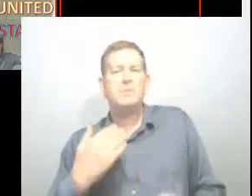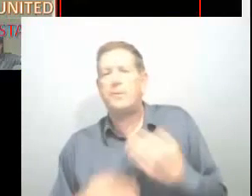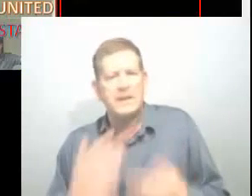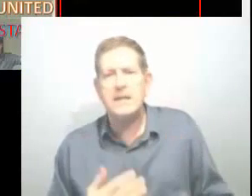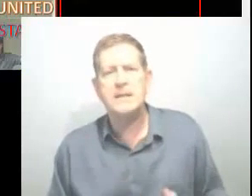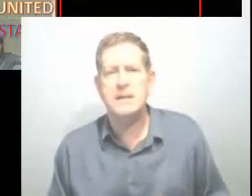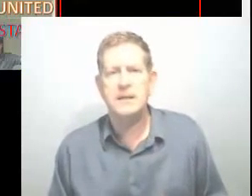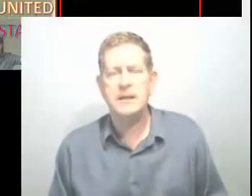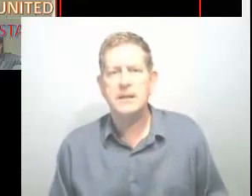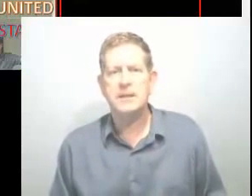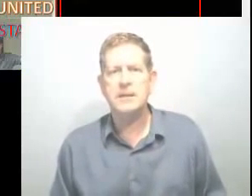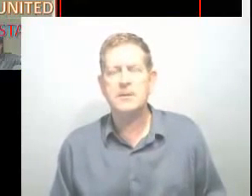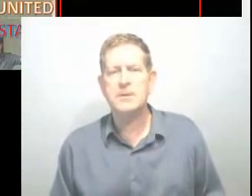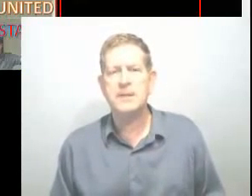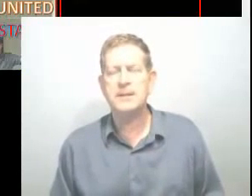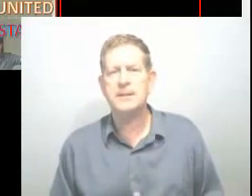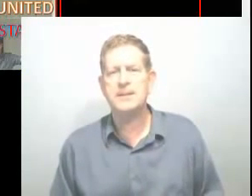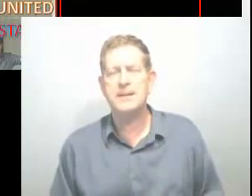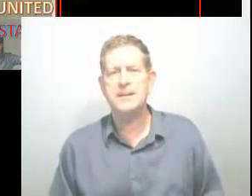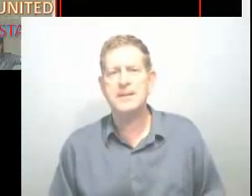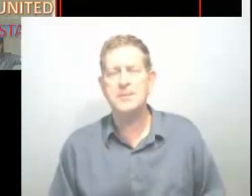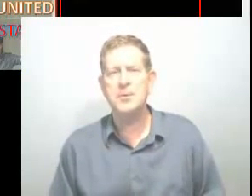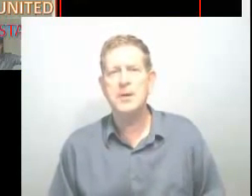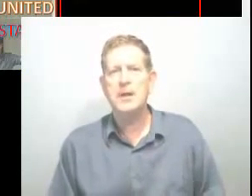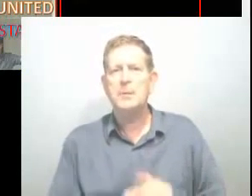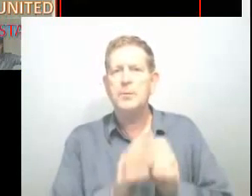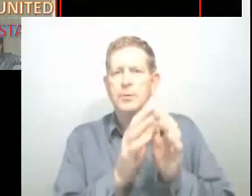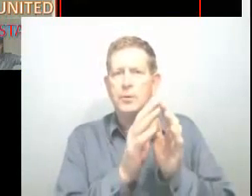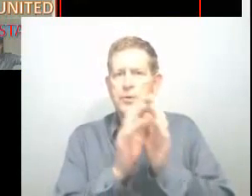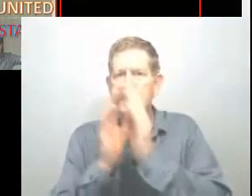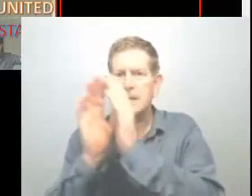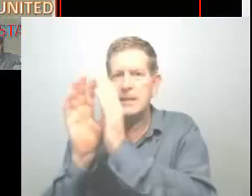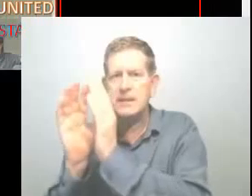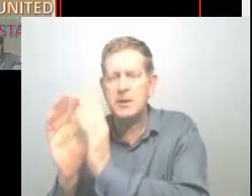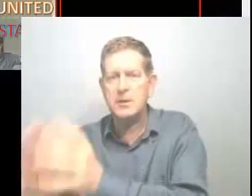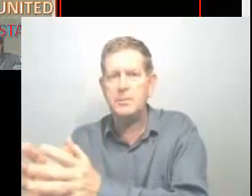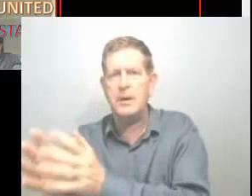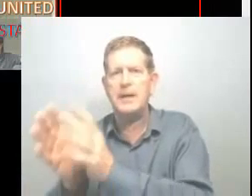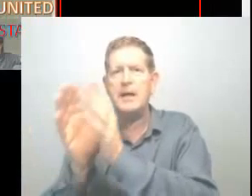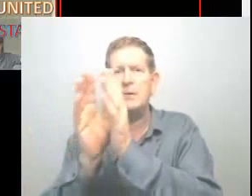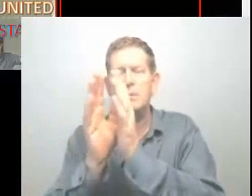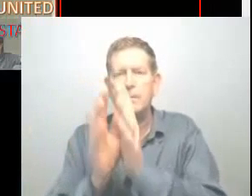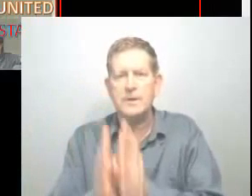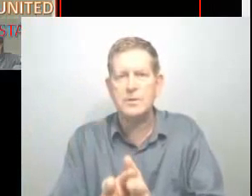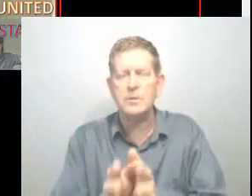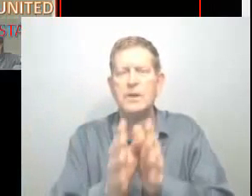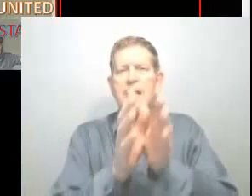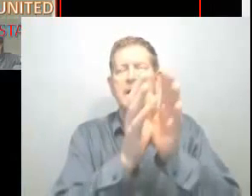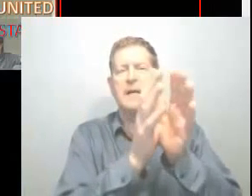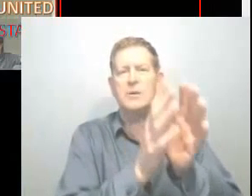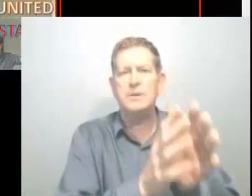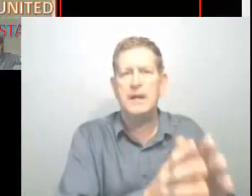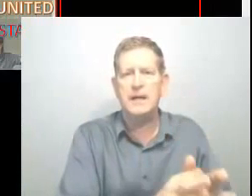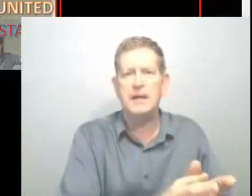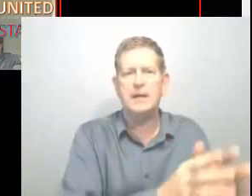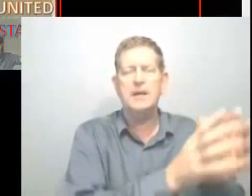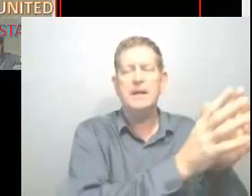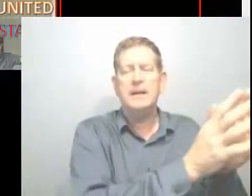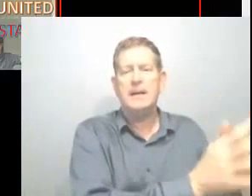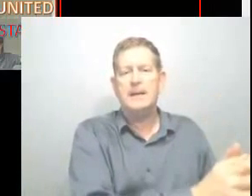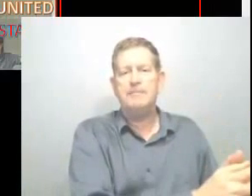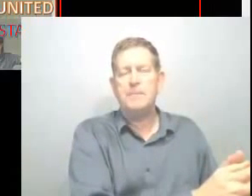d'une façon frénétique en disant ces mots. Plutôt, je vais essayer de parler d'une façon très